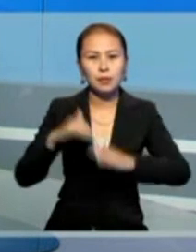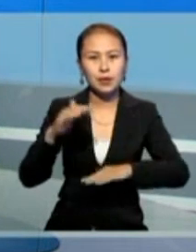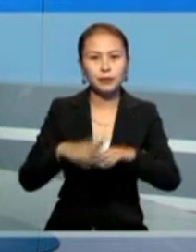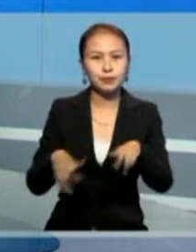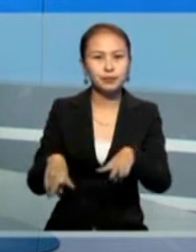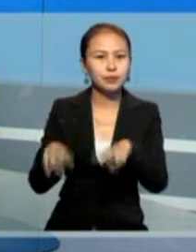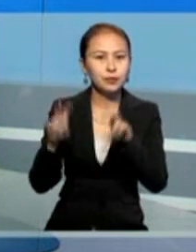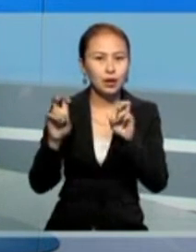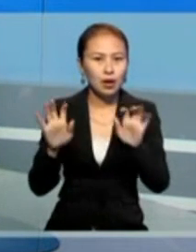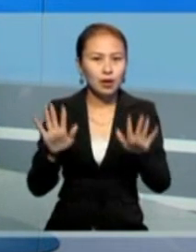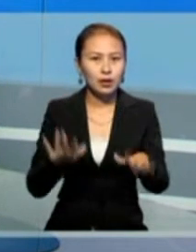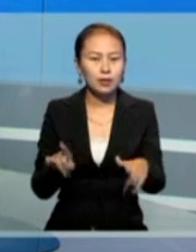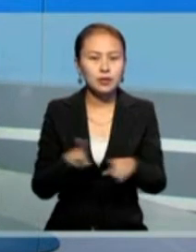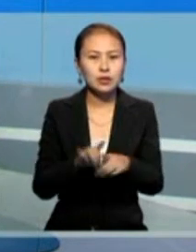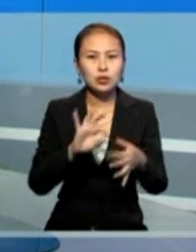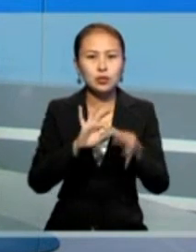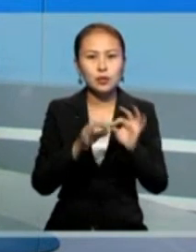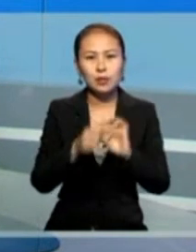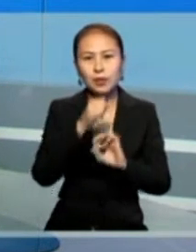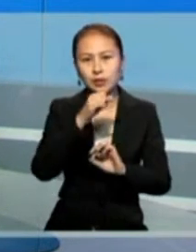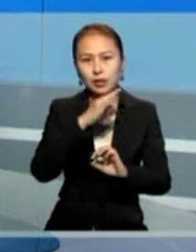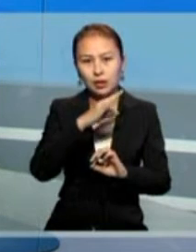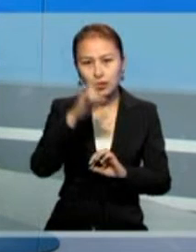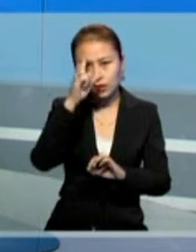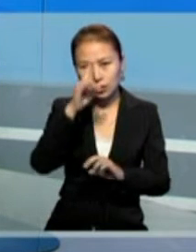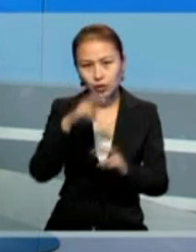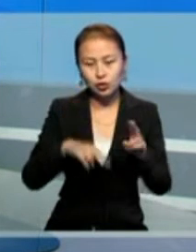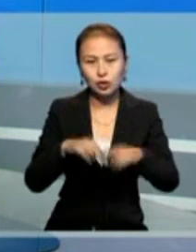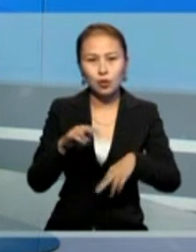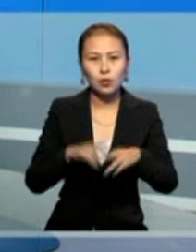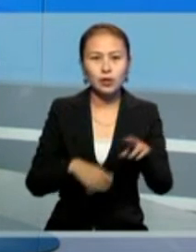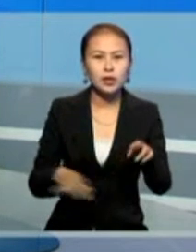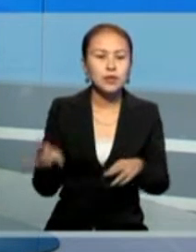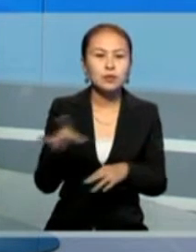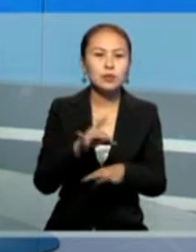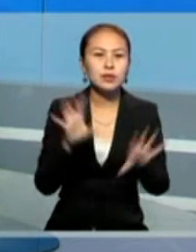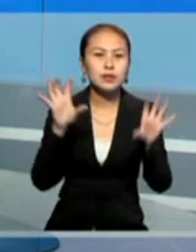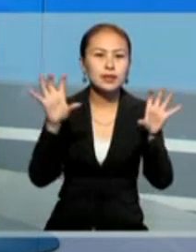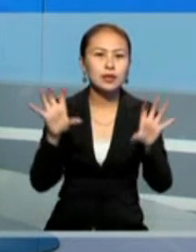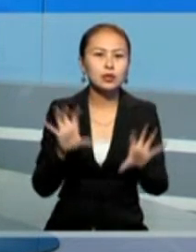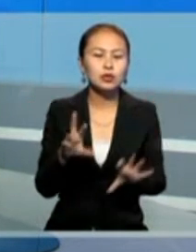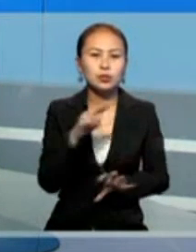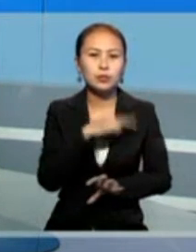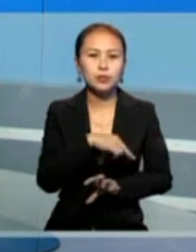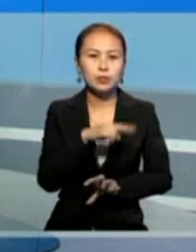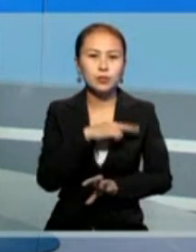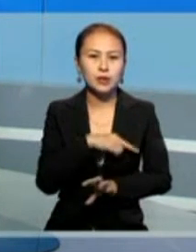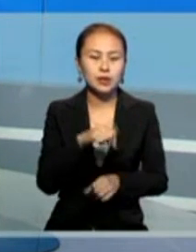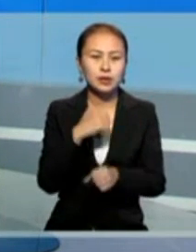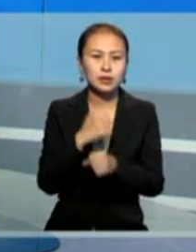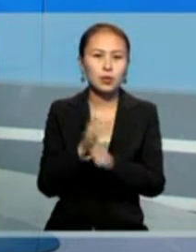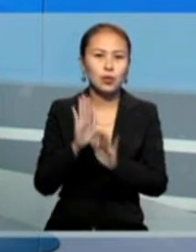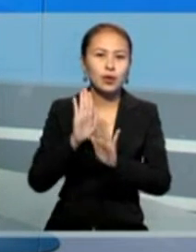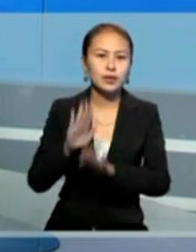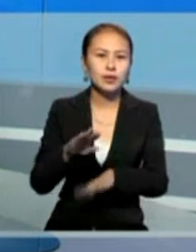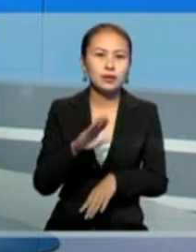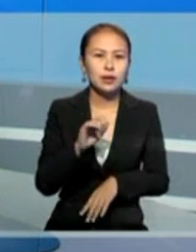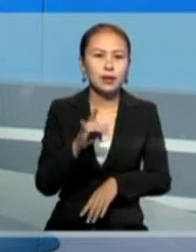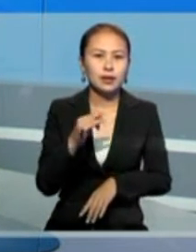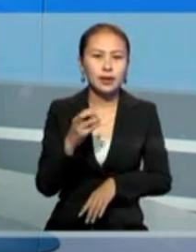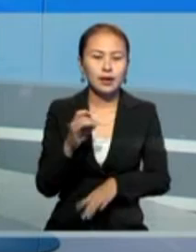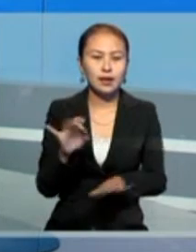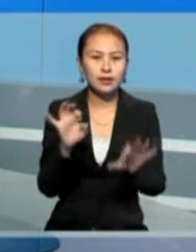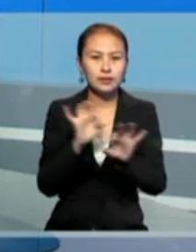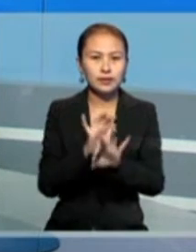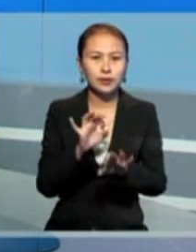тәжірибелерін меңгереді. Бұл туралы арнамызға арнайы сұхбат берген Қазақстан құрылысшылар одағы республикалық заңды тұлғалар бірлестігінің төрағасы